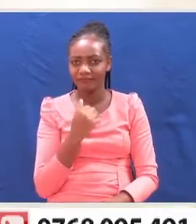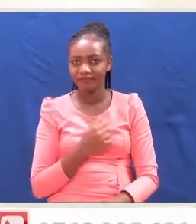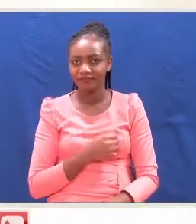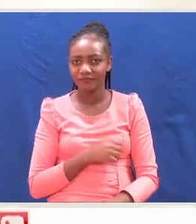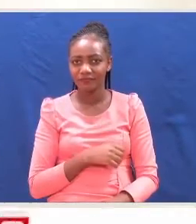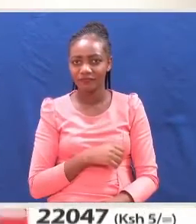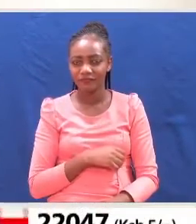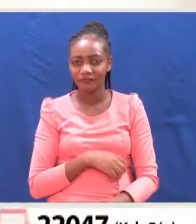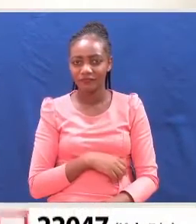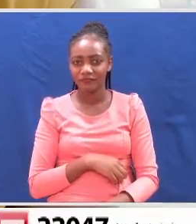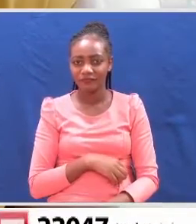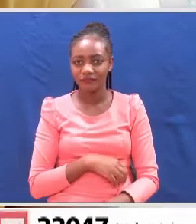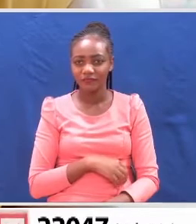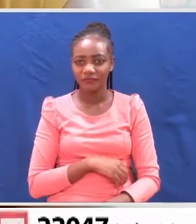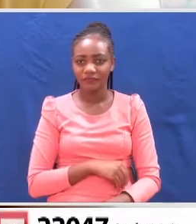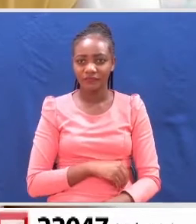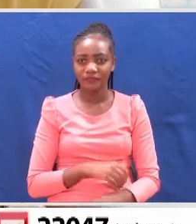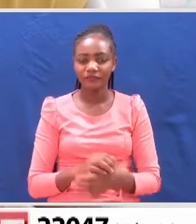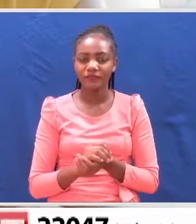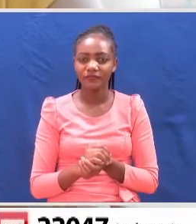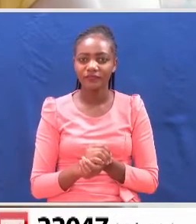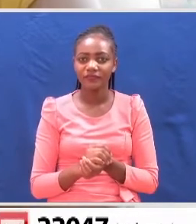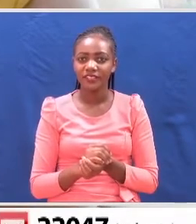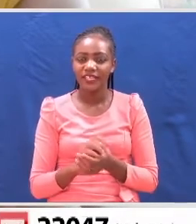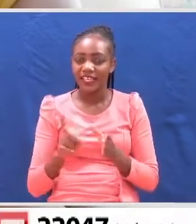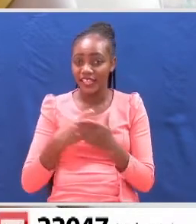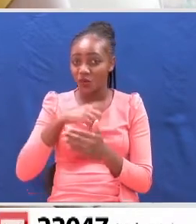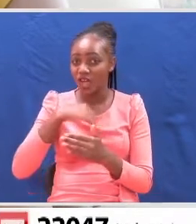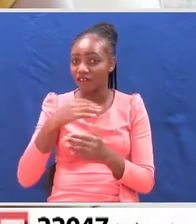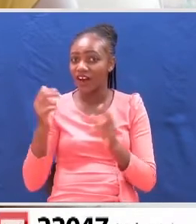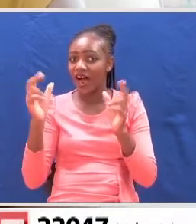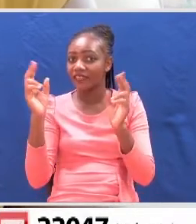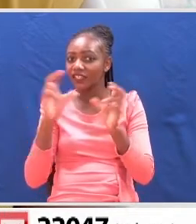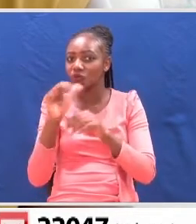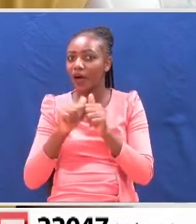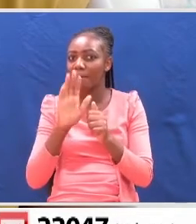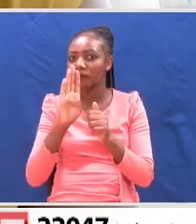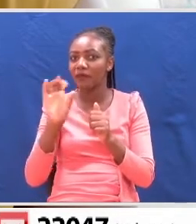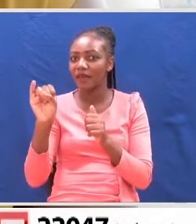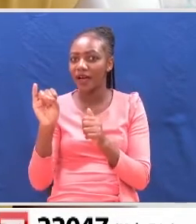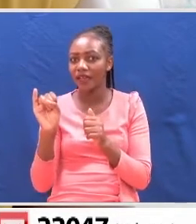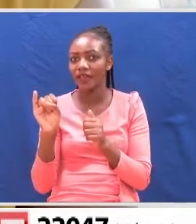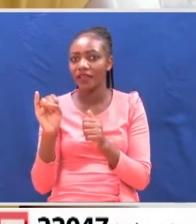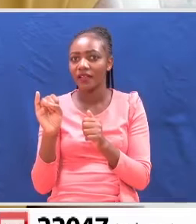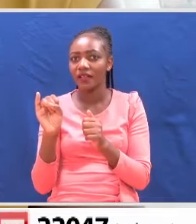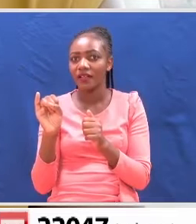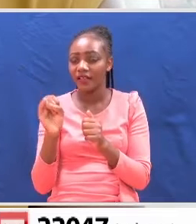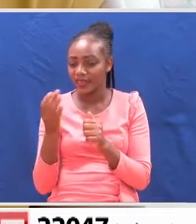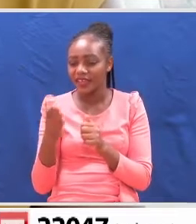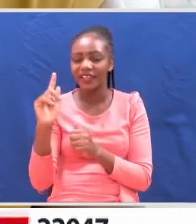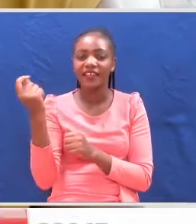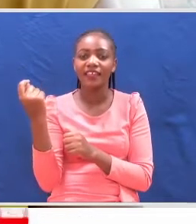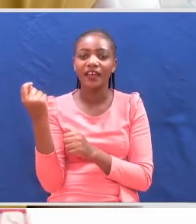vizuri kupita tu kusema. Kuna swala la BBI na ambalo limeshika kasi zaidi humu